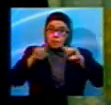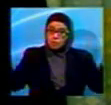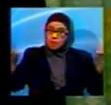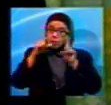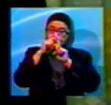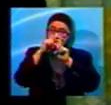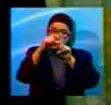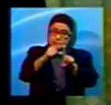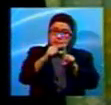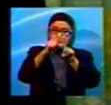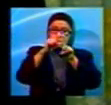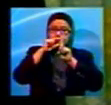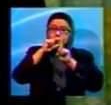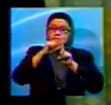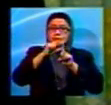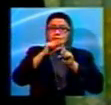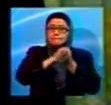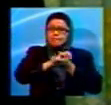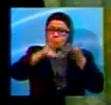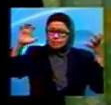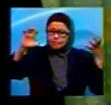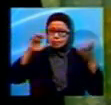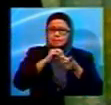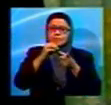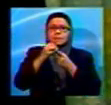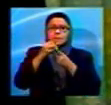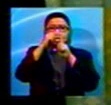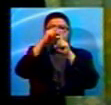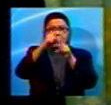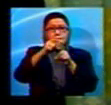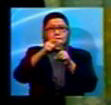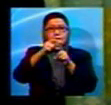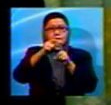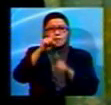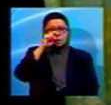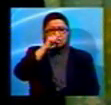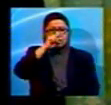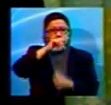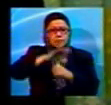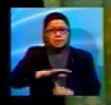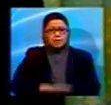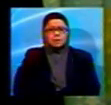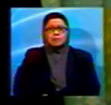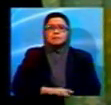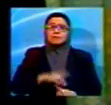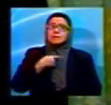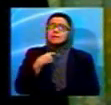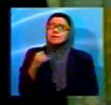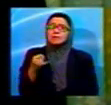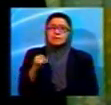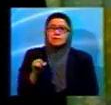kesat kata-kata yang hina ni er tidak boleh dan tidak